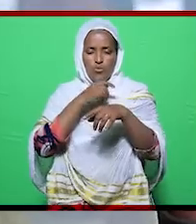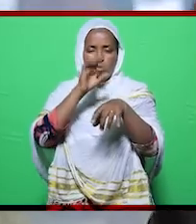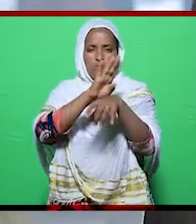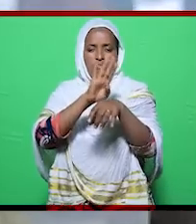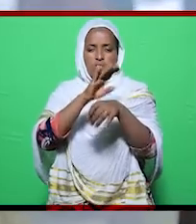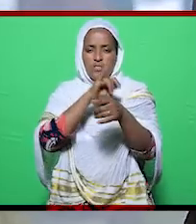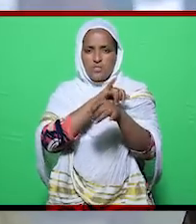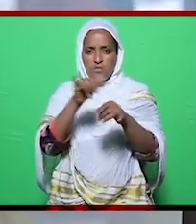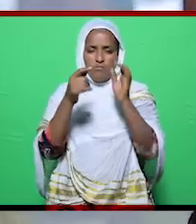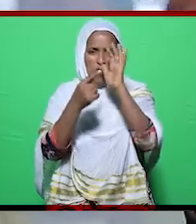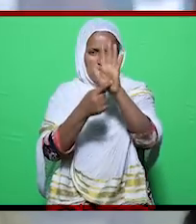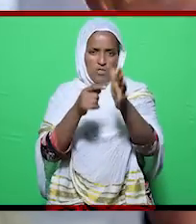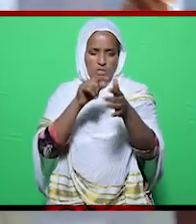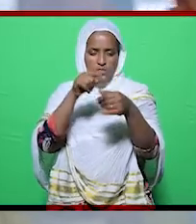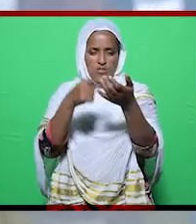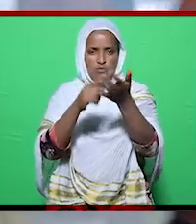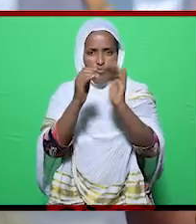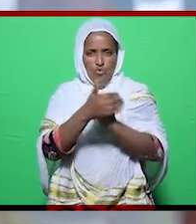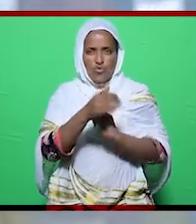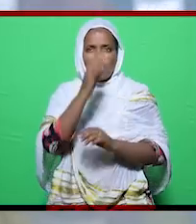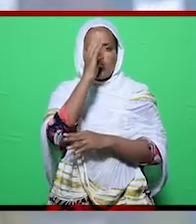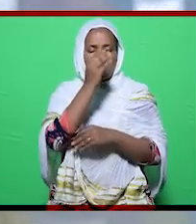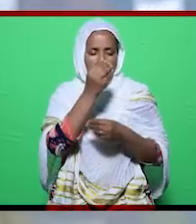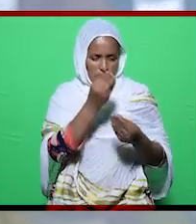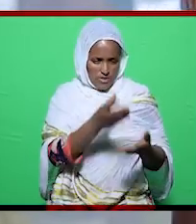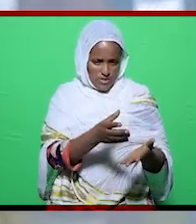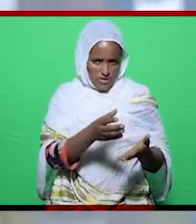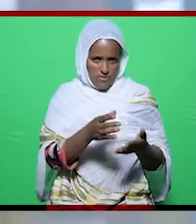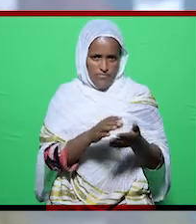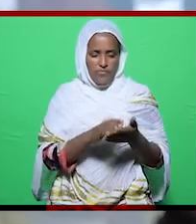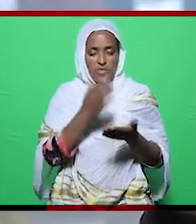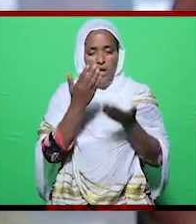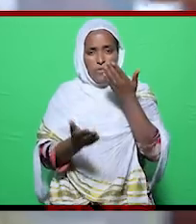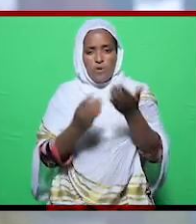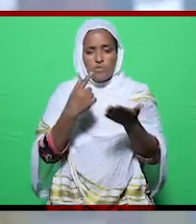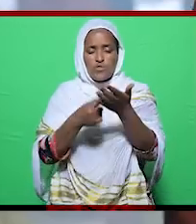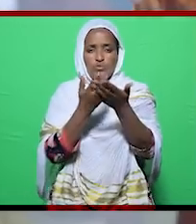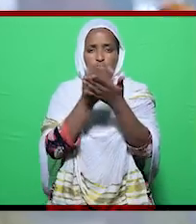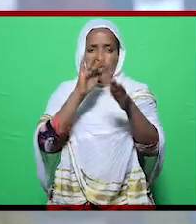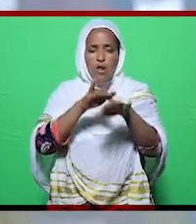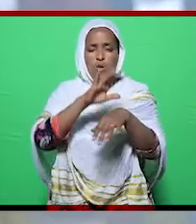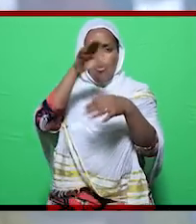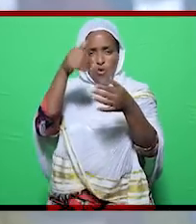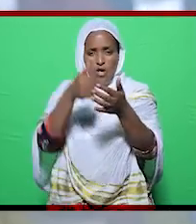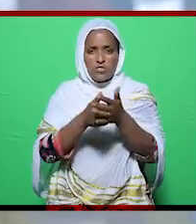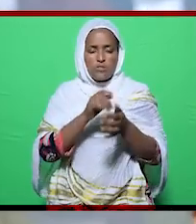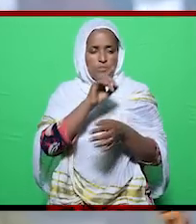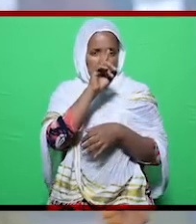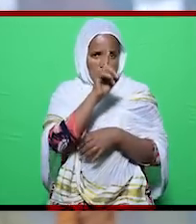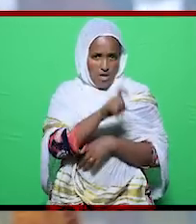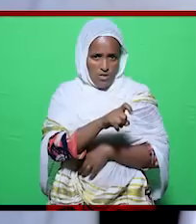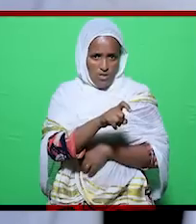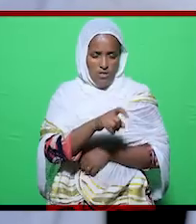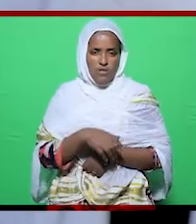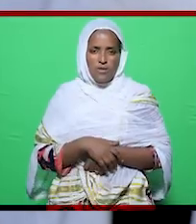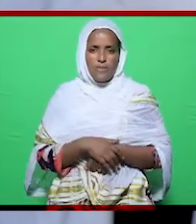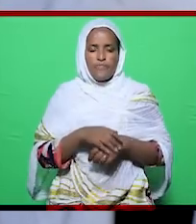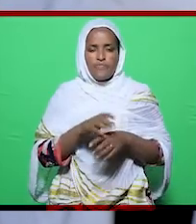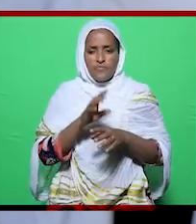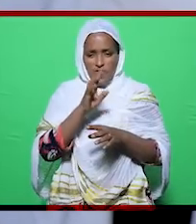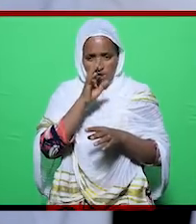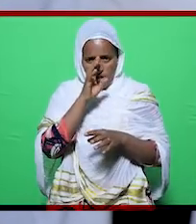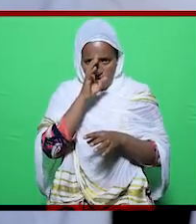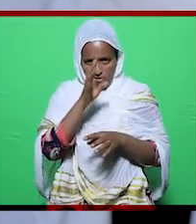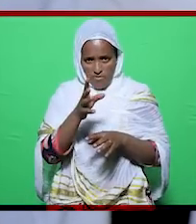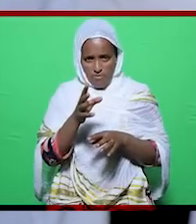ሲጠበቅ አያረጅም። ቶሎ ሥዕላት ወደ ውየባ አይመጡም። ቤተ መቅደሶቻችን ለዚህ ማሳያ ስለሚሆኑ ማለት ነው። እሺ፣